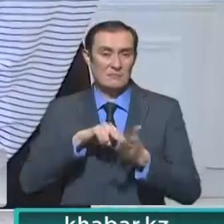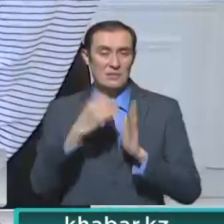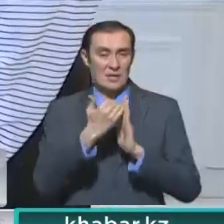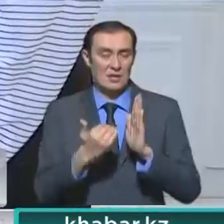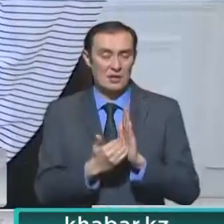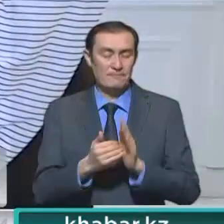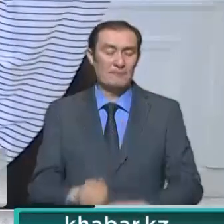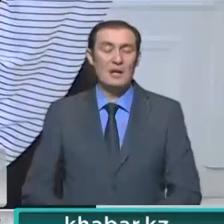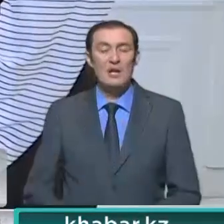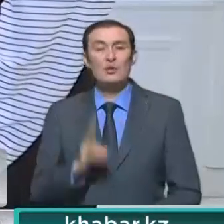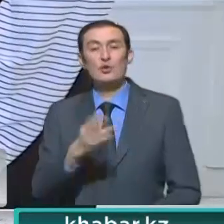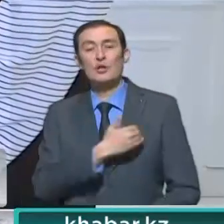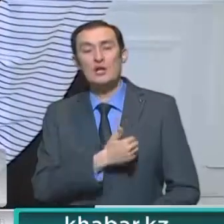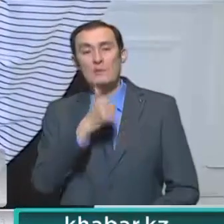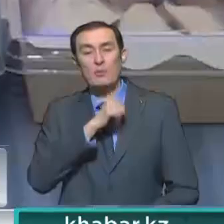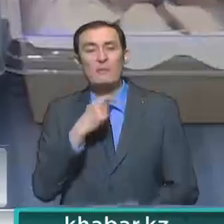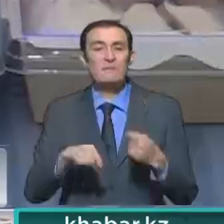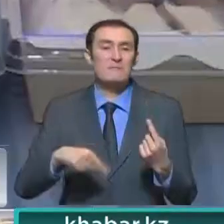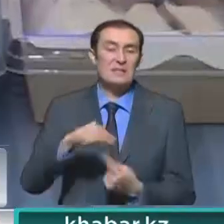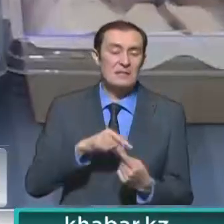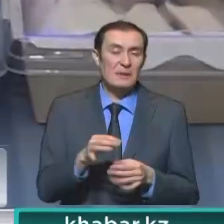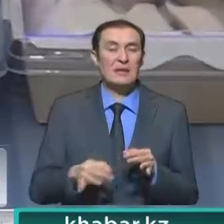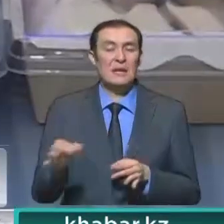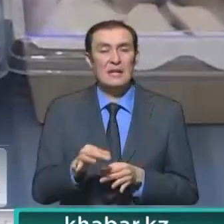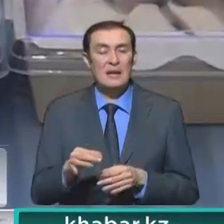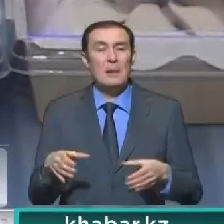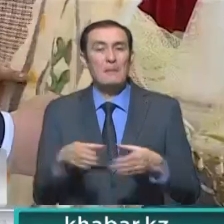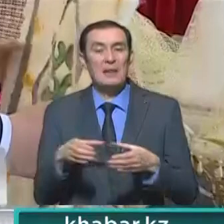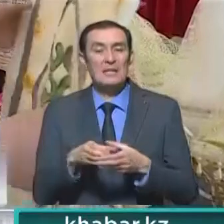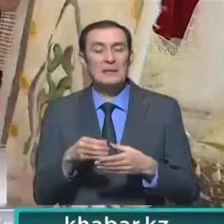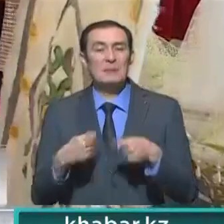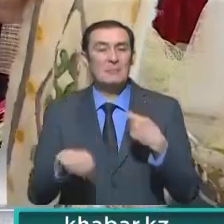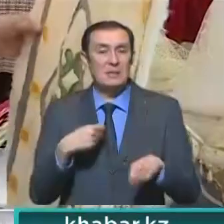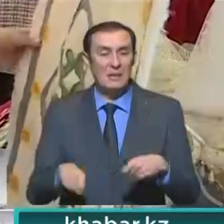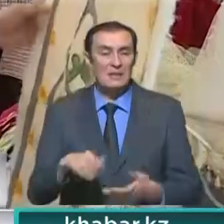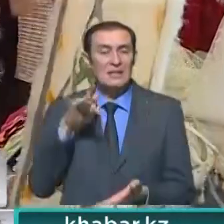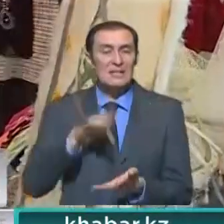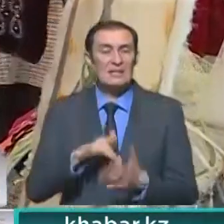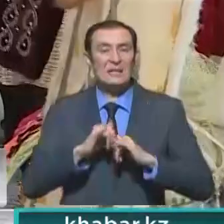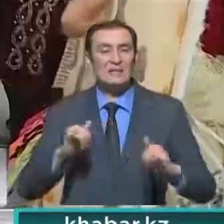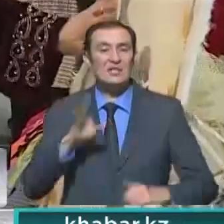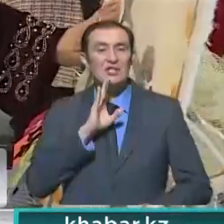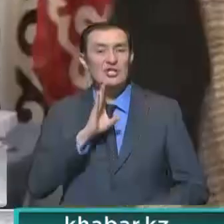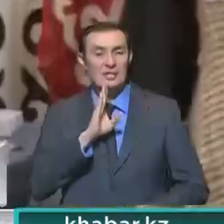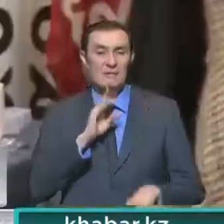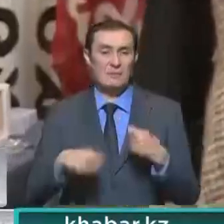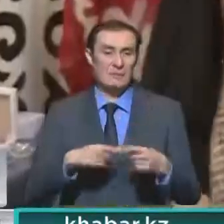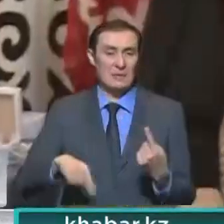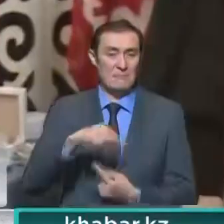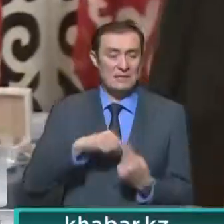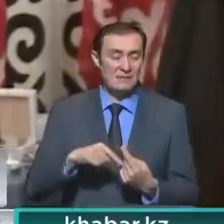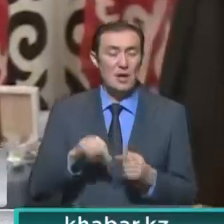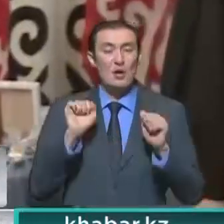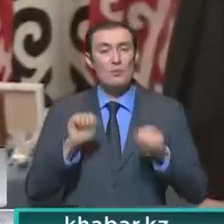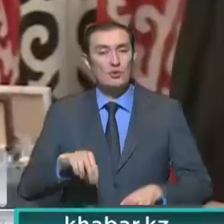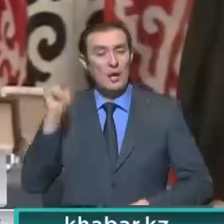государства. Для желающих попробовать себя в бизнесе при региональной палате предпринимателей действует Центр развития женского предпринимательства. Здесь